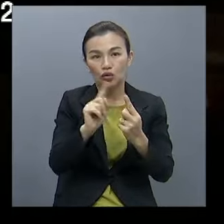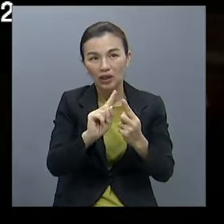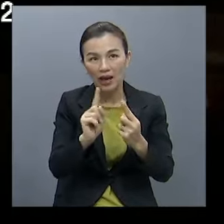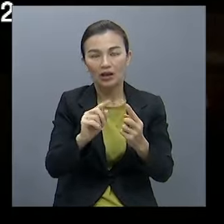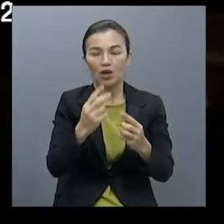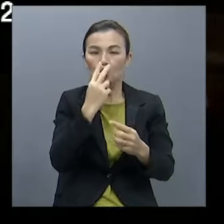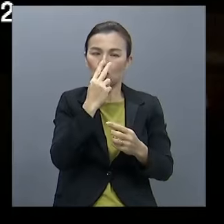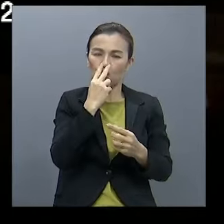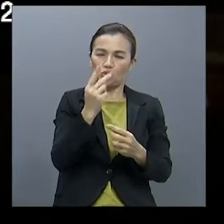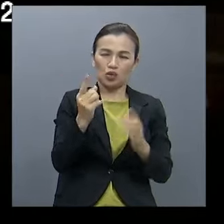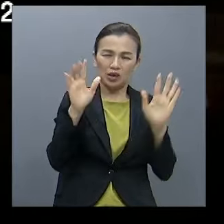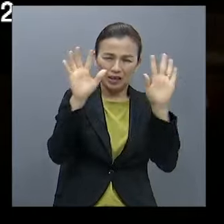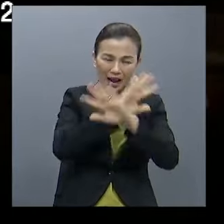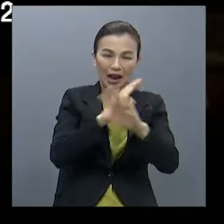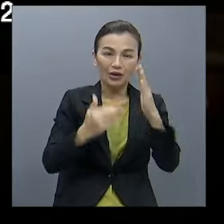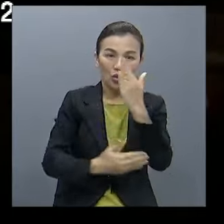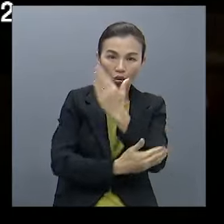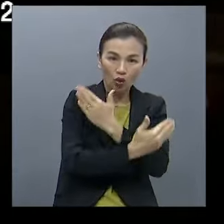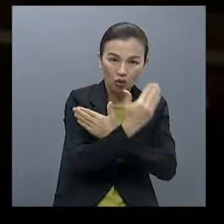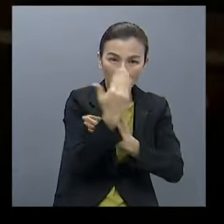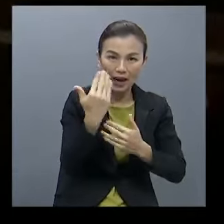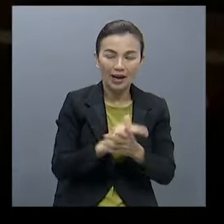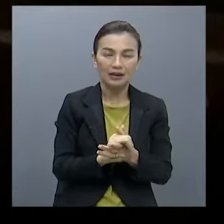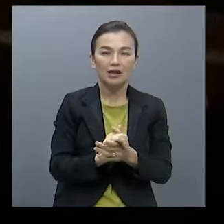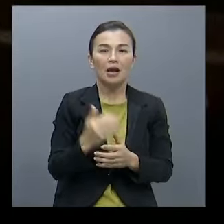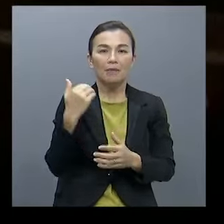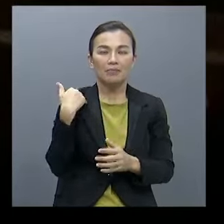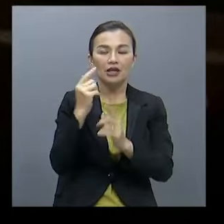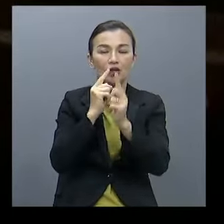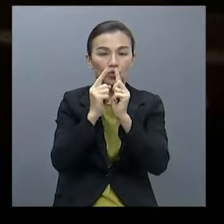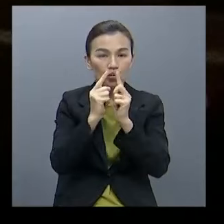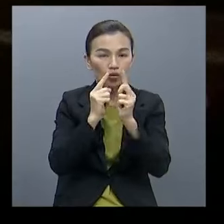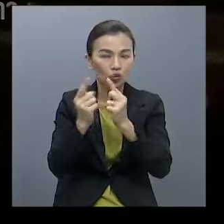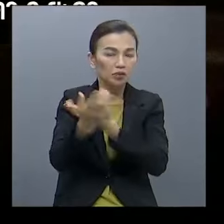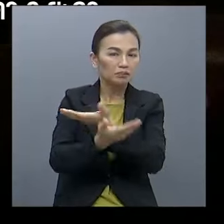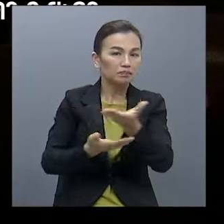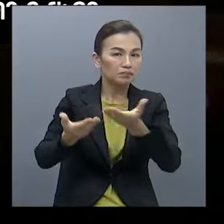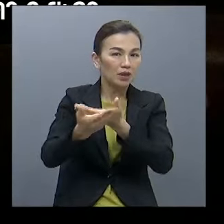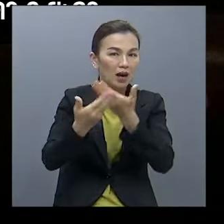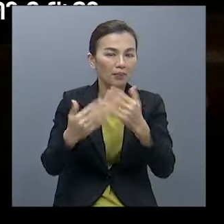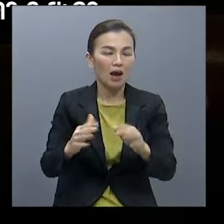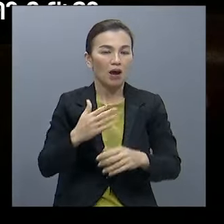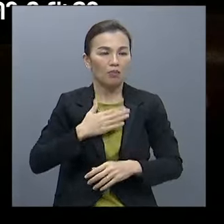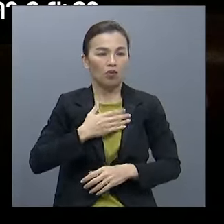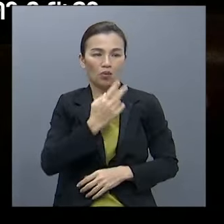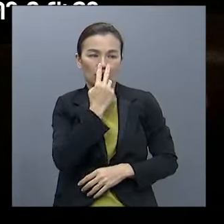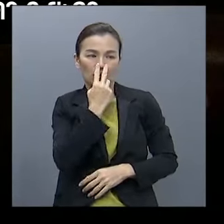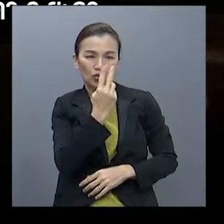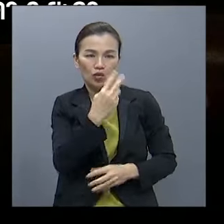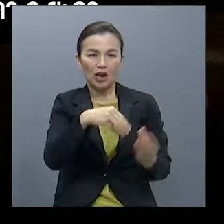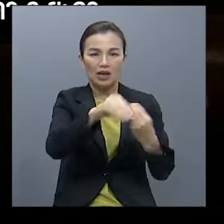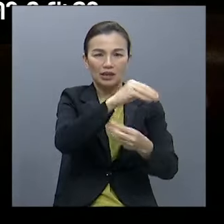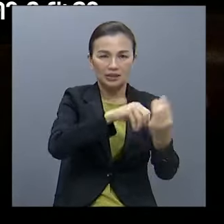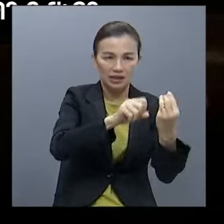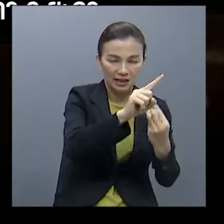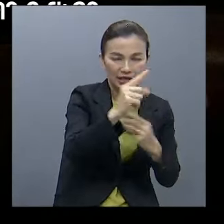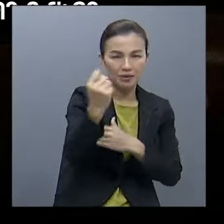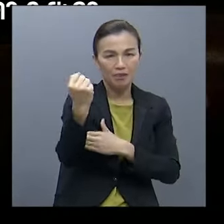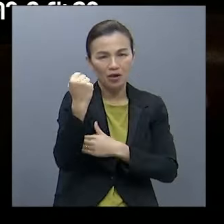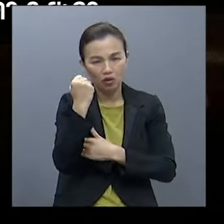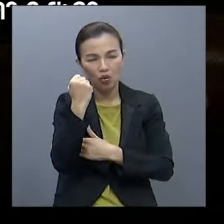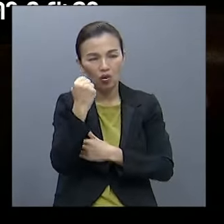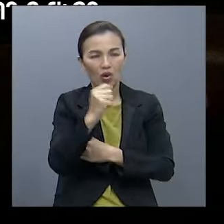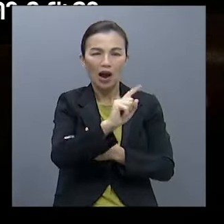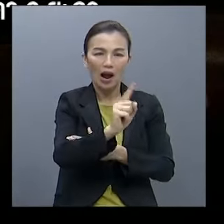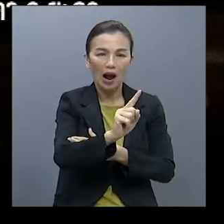าซึ่งตรงนี้นะครับเราก็ต้องได้คุยกันหลายส่วนนะครับซึ่งผมไม่ได้มองว่าจะเรื่องเศรษฐกิจเรื่องความมั่นคงต่างๆแต่ว่าเราต้